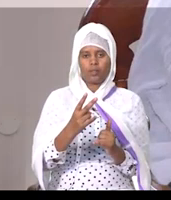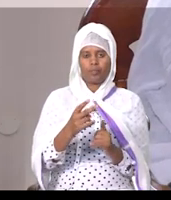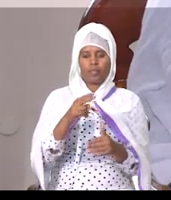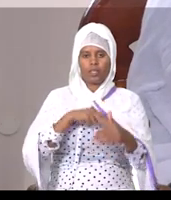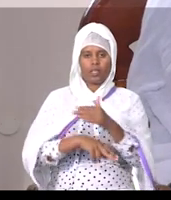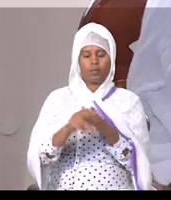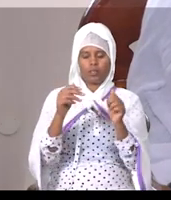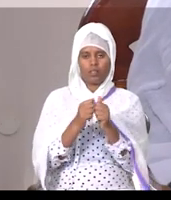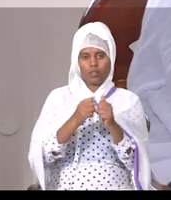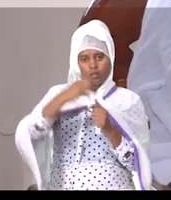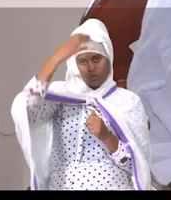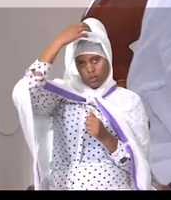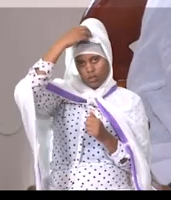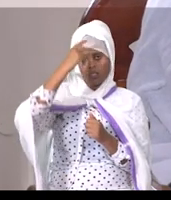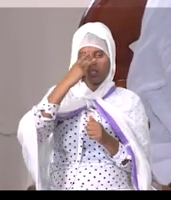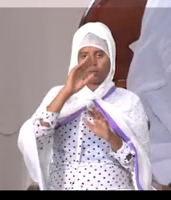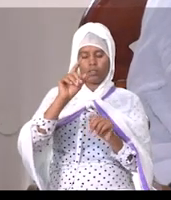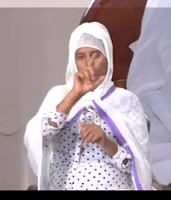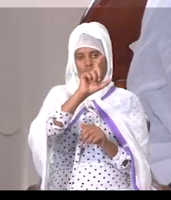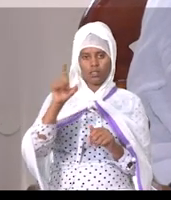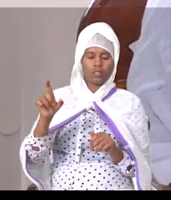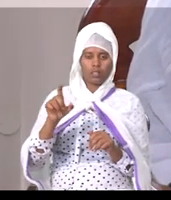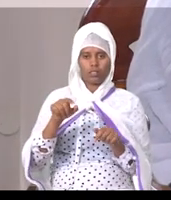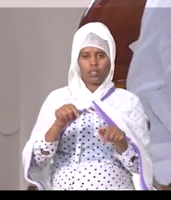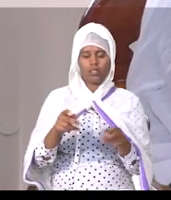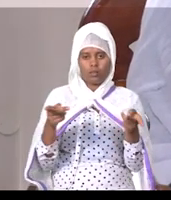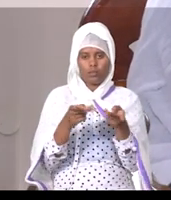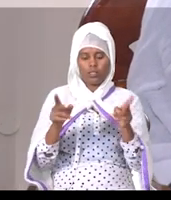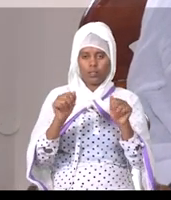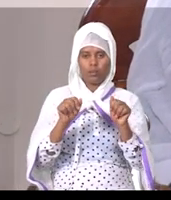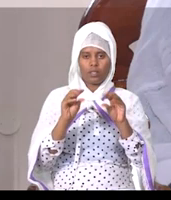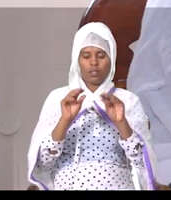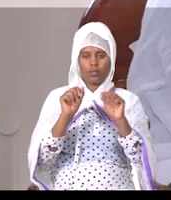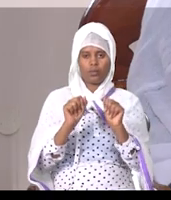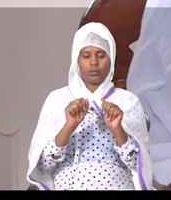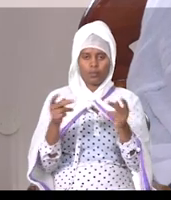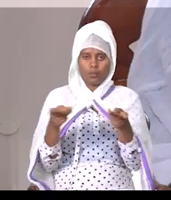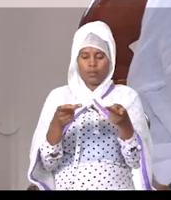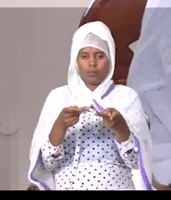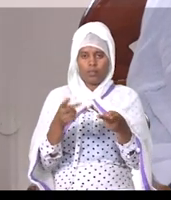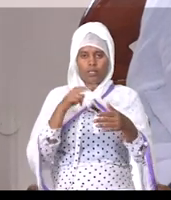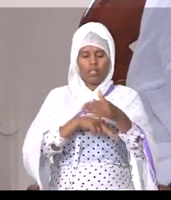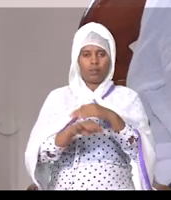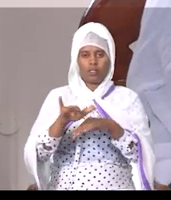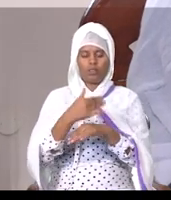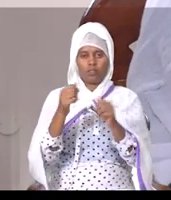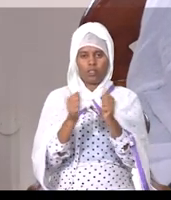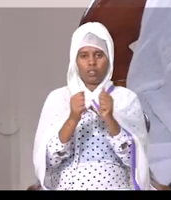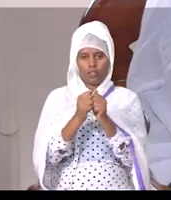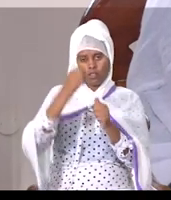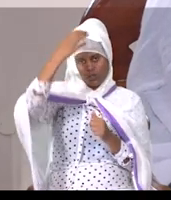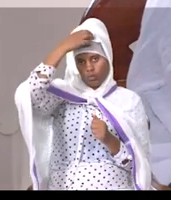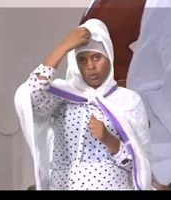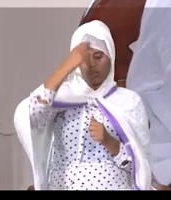خبركم بتخطاتلتنا أبنى قرى كريستوس العلنية يزن برنا زعبان زتن نزي كتكاتر ووت أنحاهم يمثل أبنى قرى